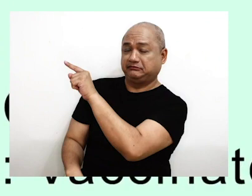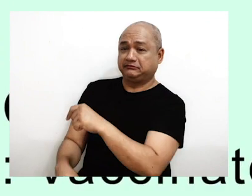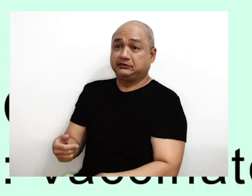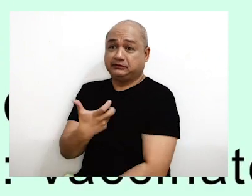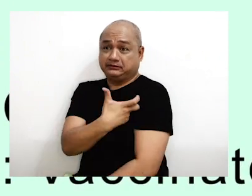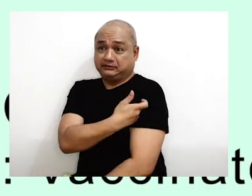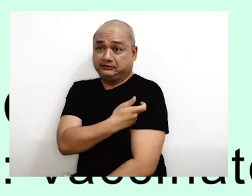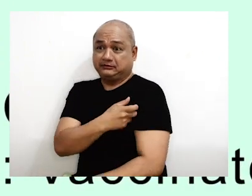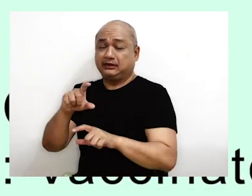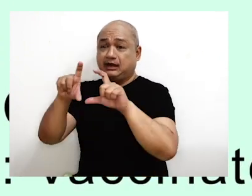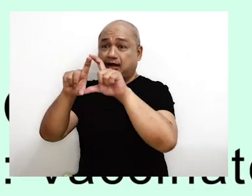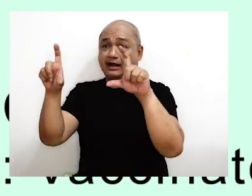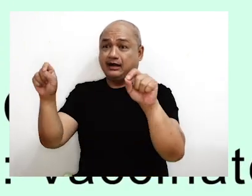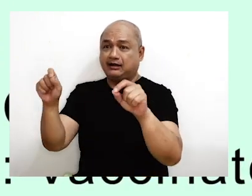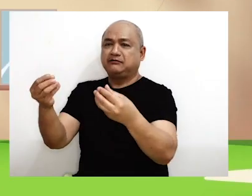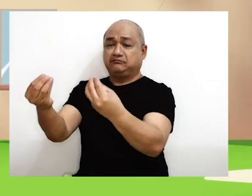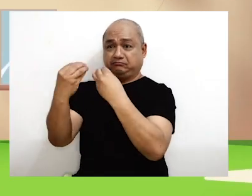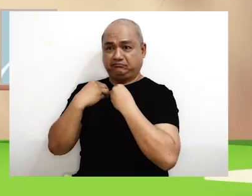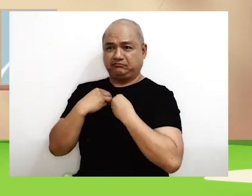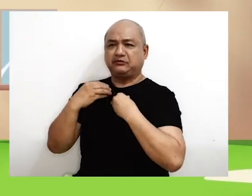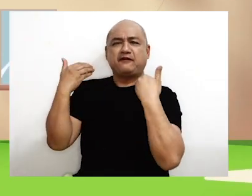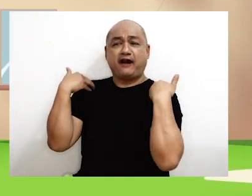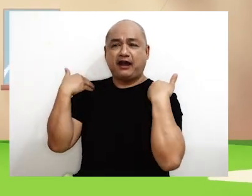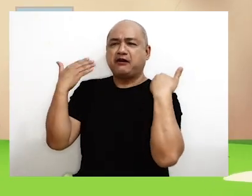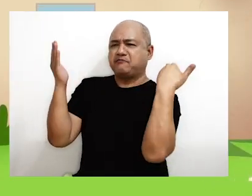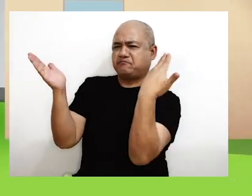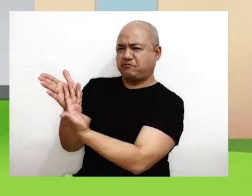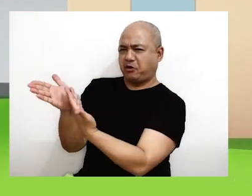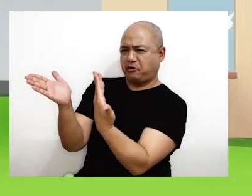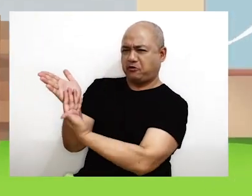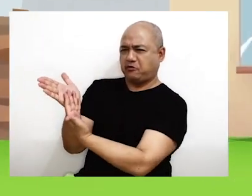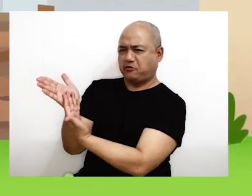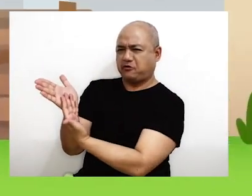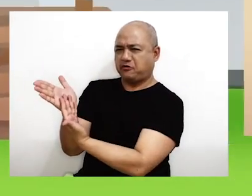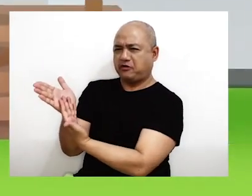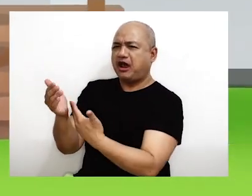card bilang tanda ng kanilang bakuna.